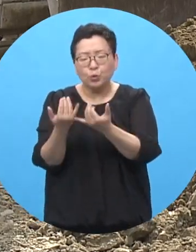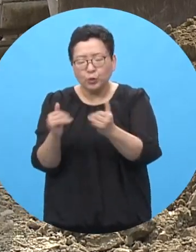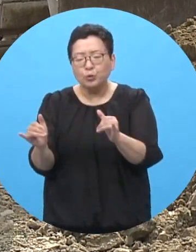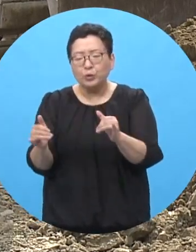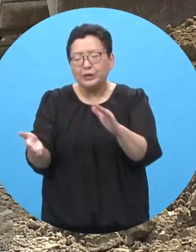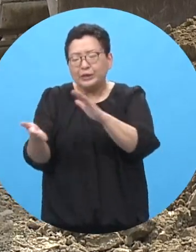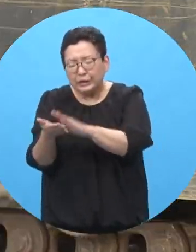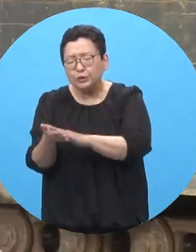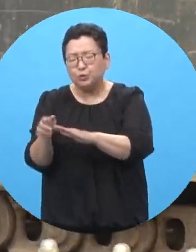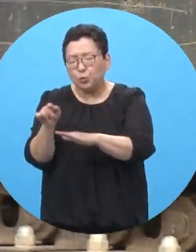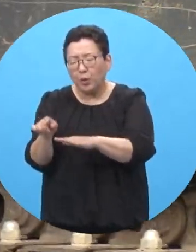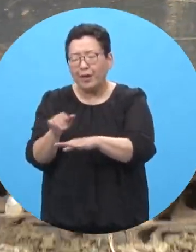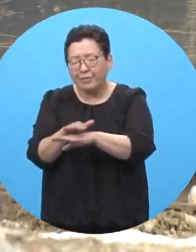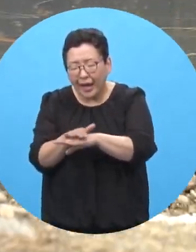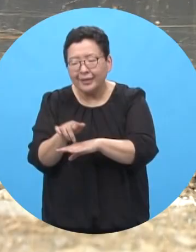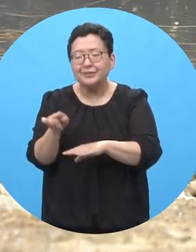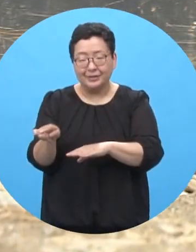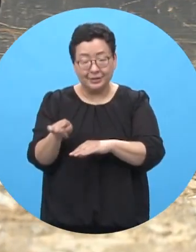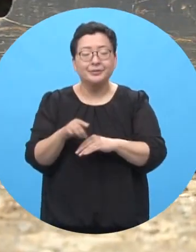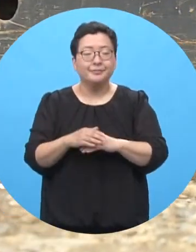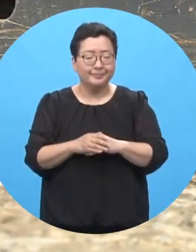はとても重要なことです。